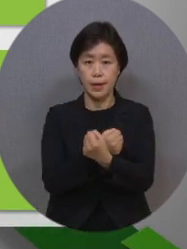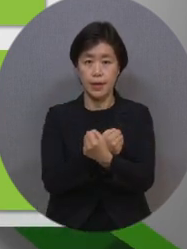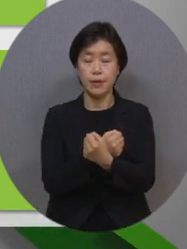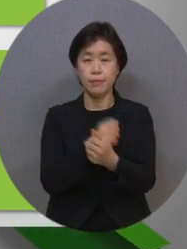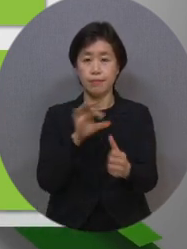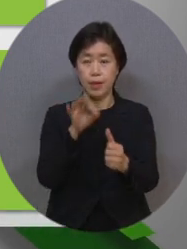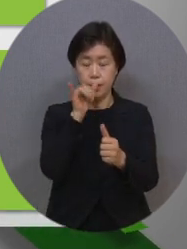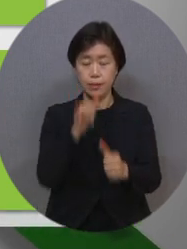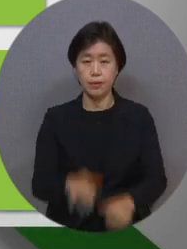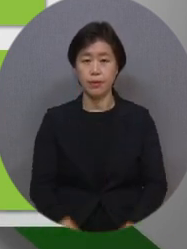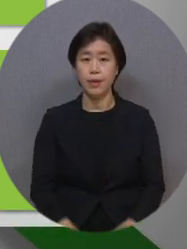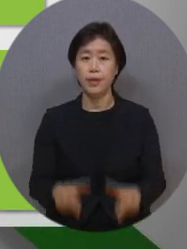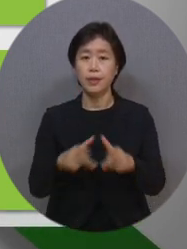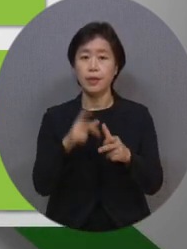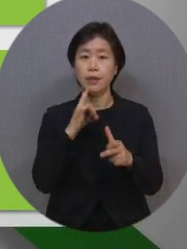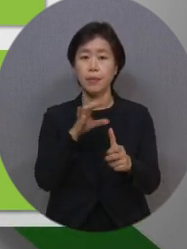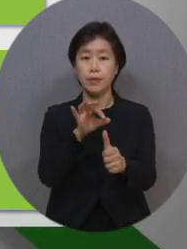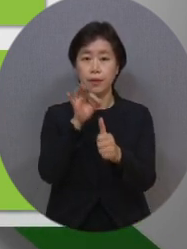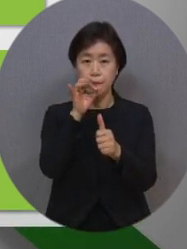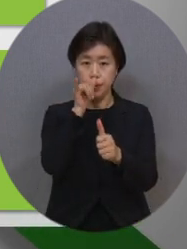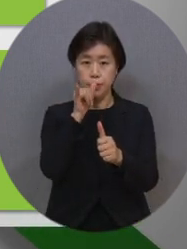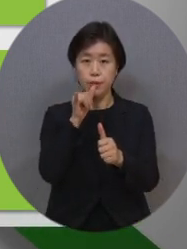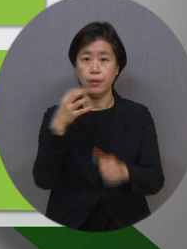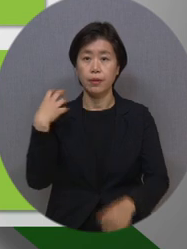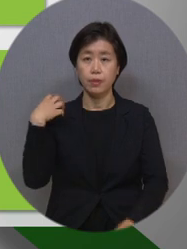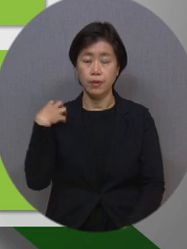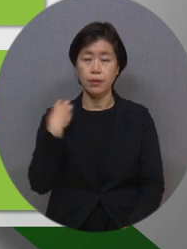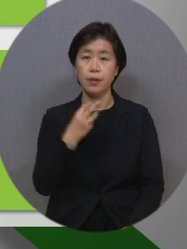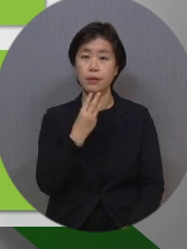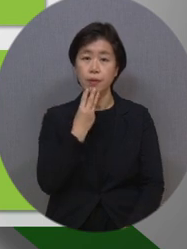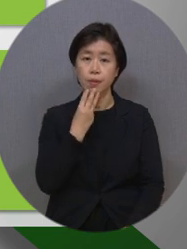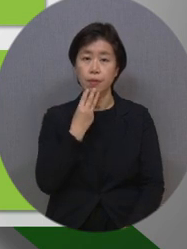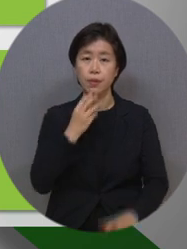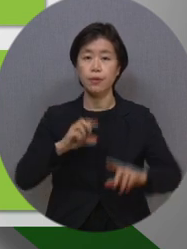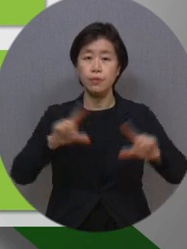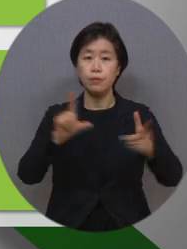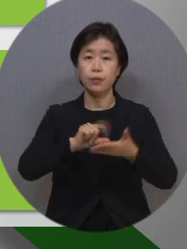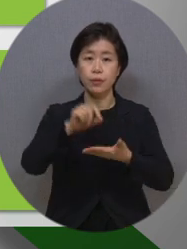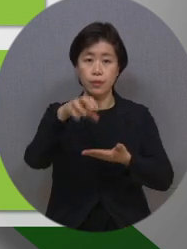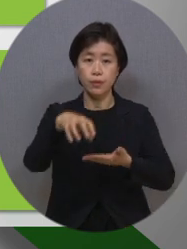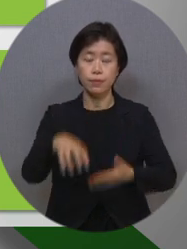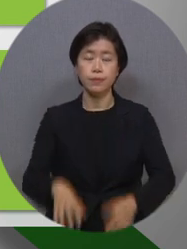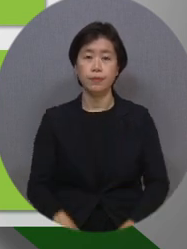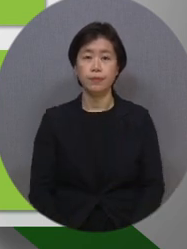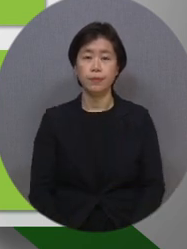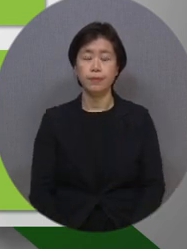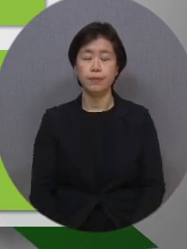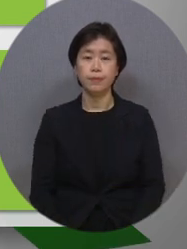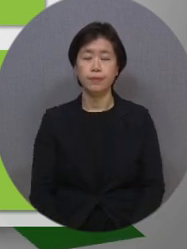모집합니다. 장애인만 채용하며 담당 지사는 서울 동부지사입니다.